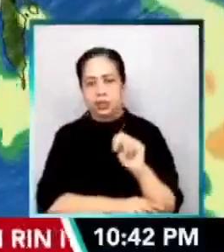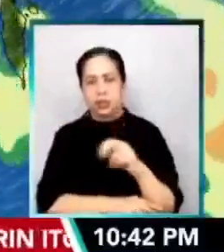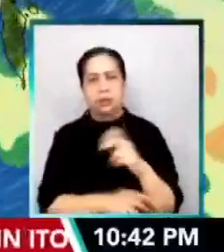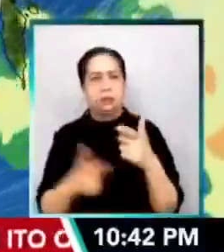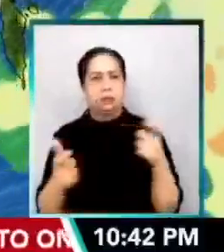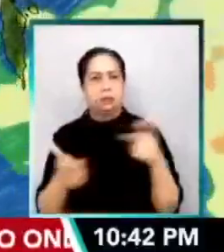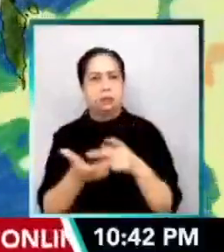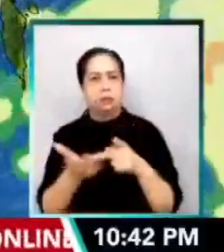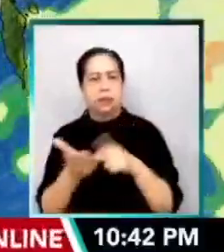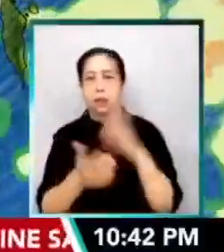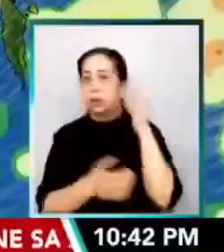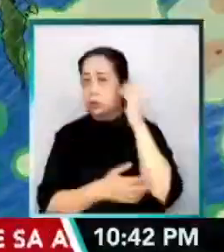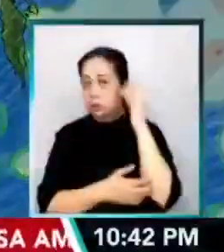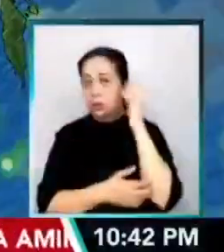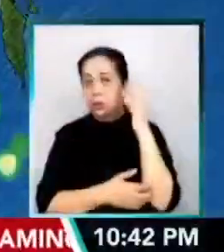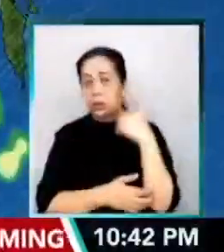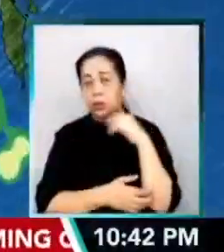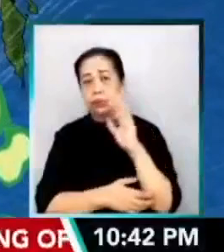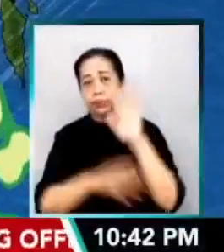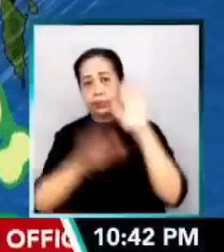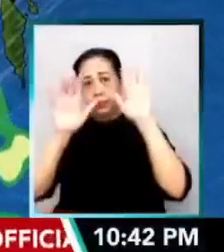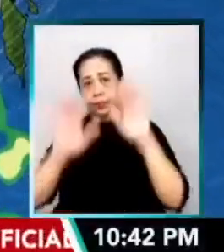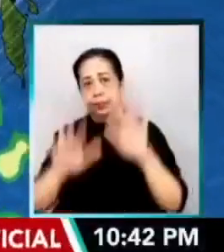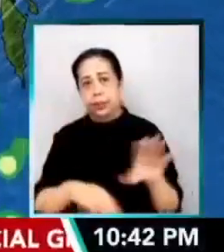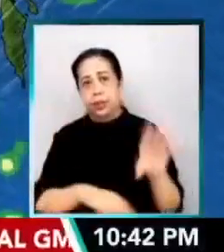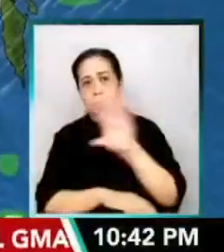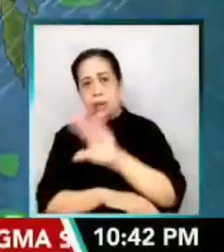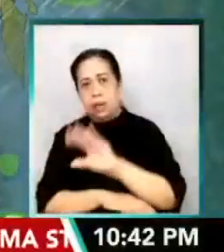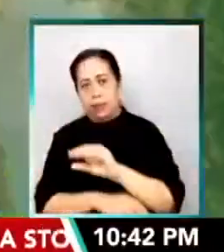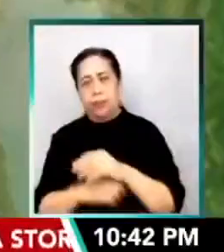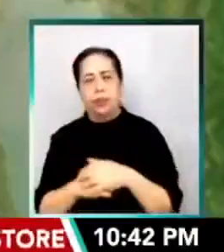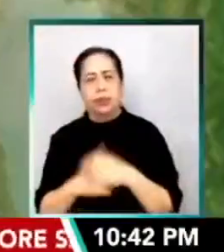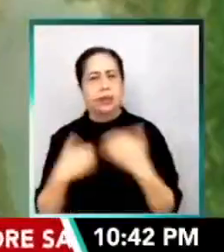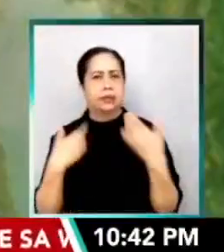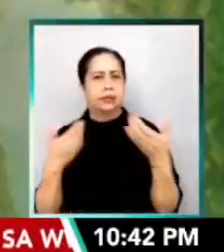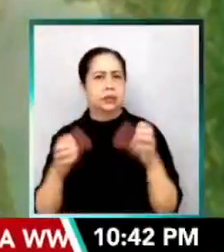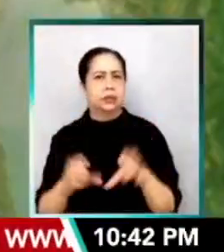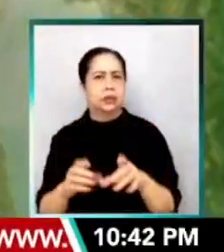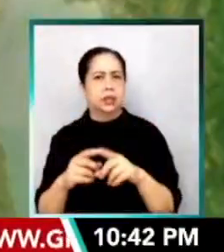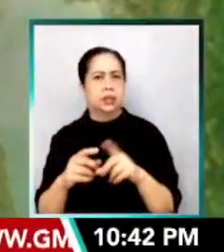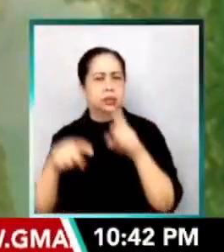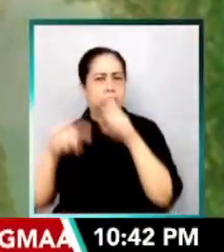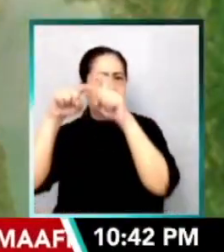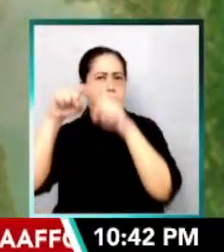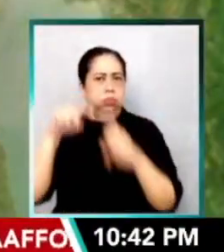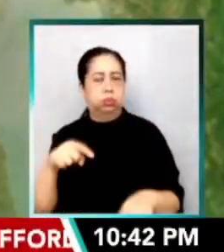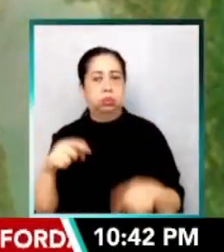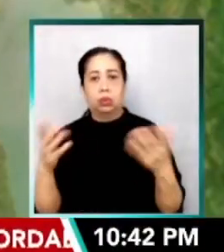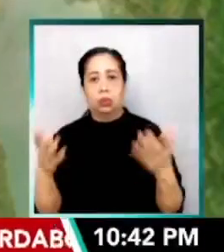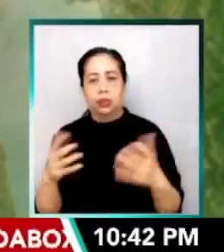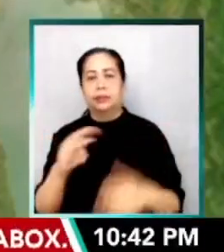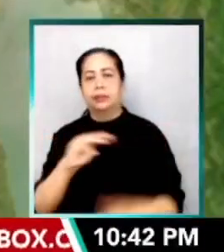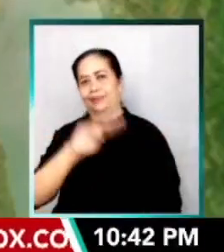ng Mindanao ang uulanin sa hapon. May tsansa naman ng thunderstorm sa Metro Manila.